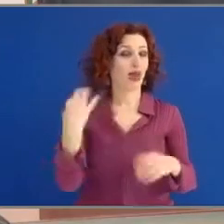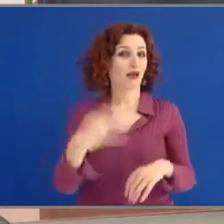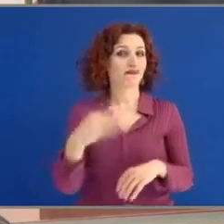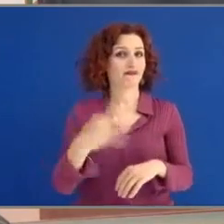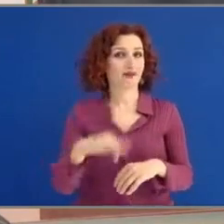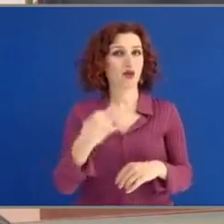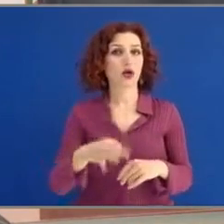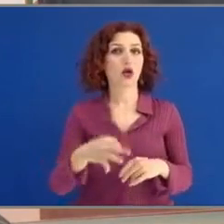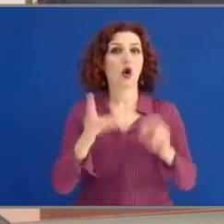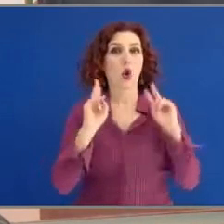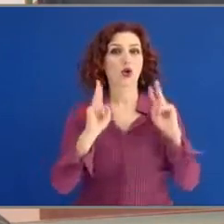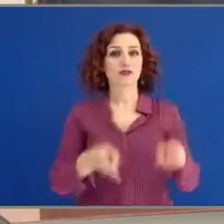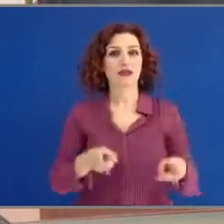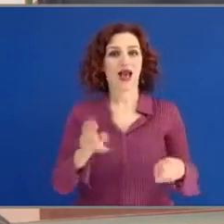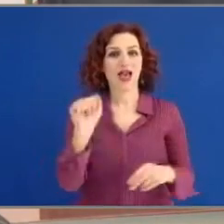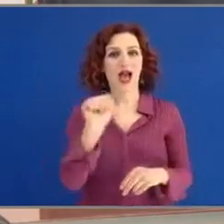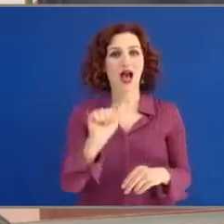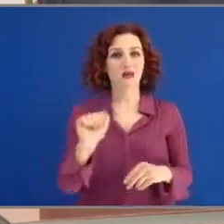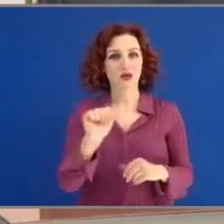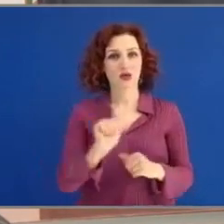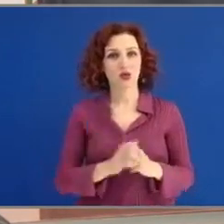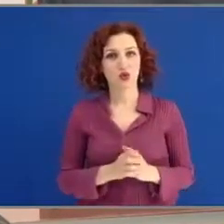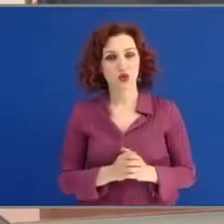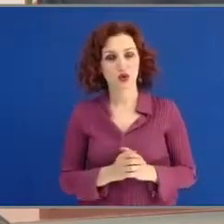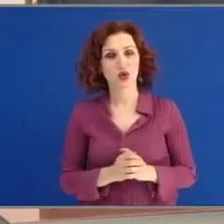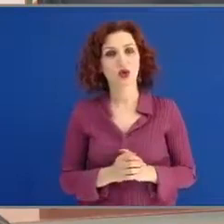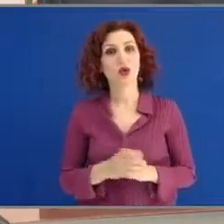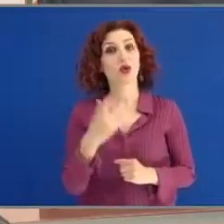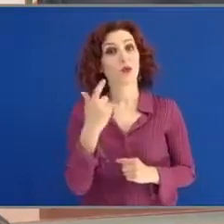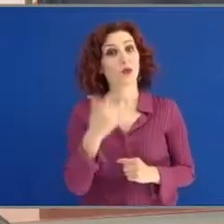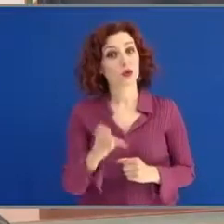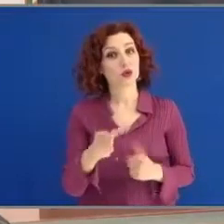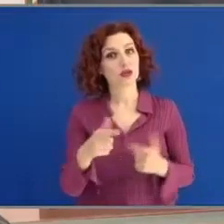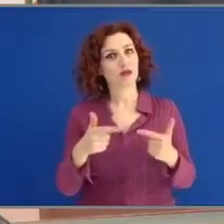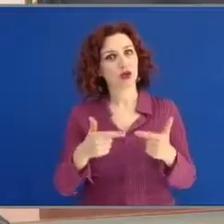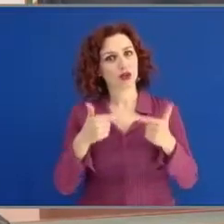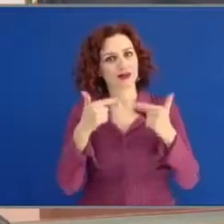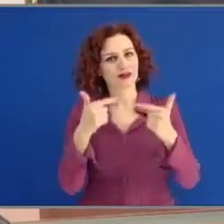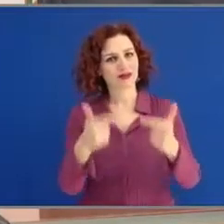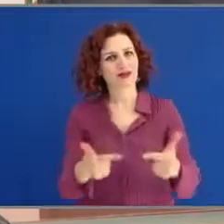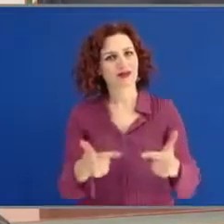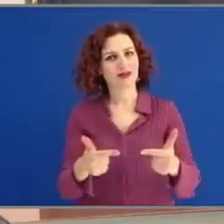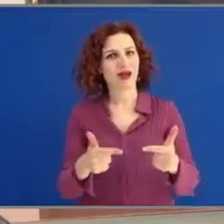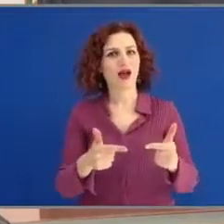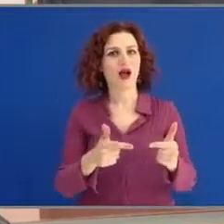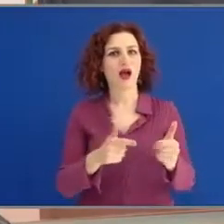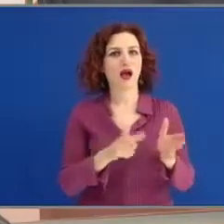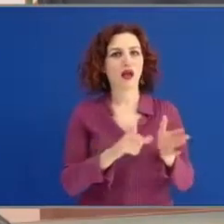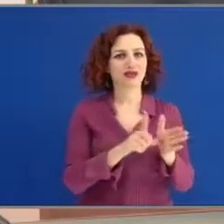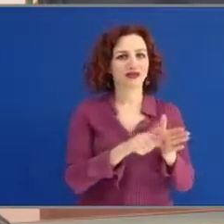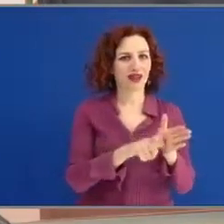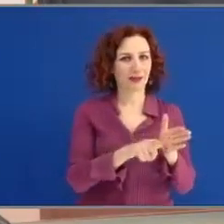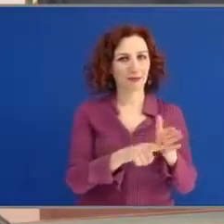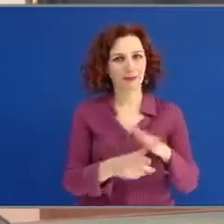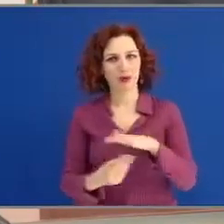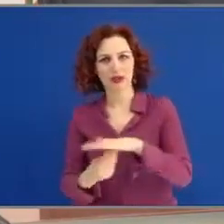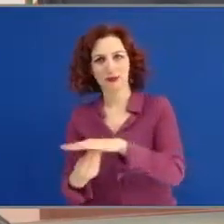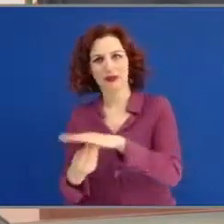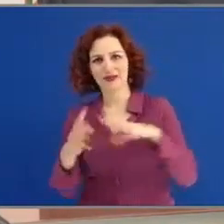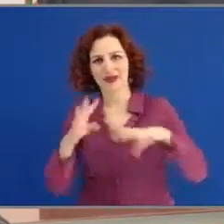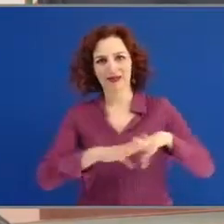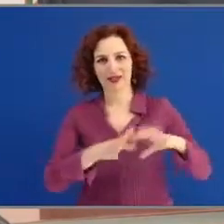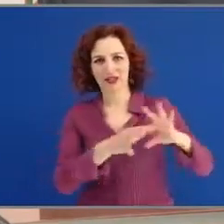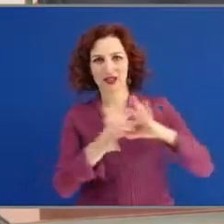Anzio, e questo per consentire un potenziamento soprattutto nelle reti tempo dipendenti e in questi